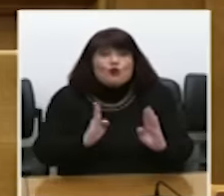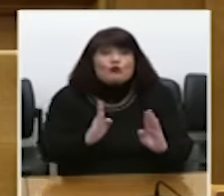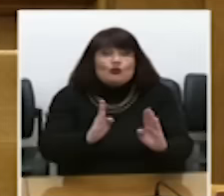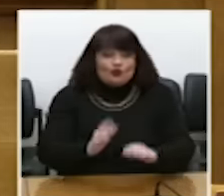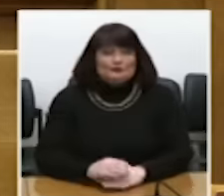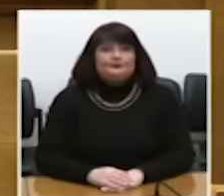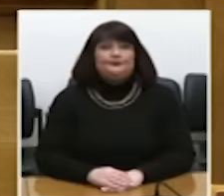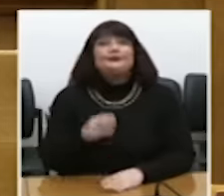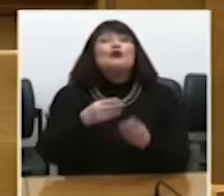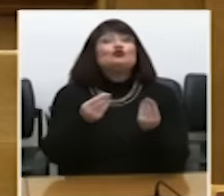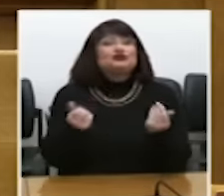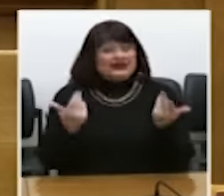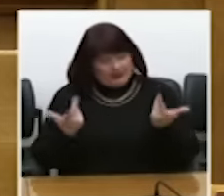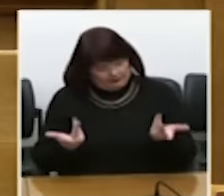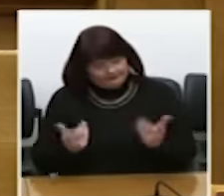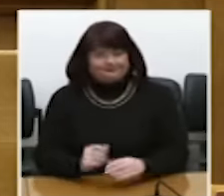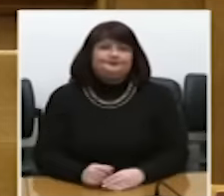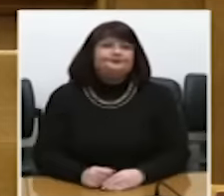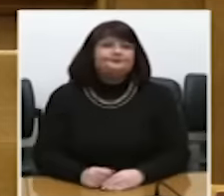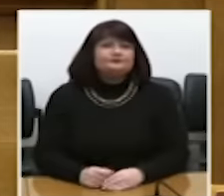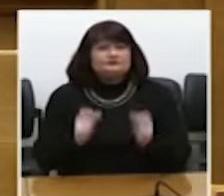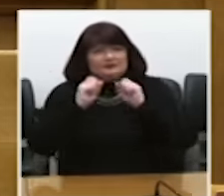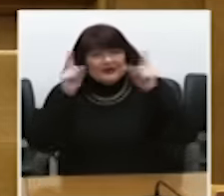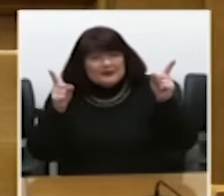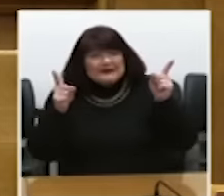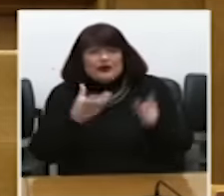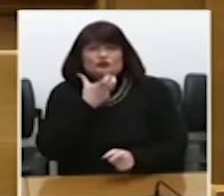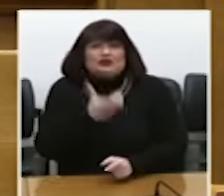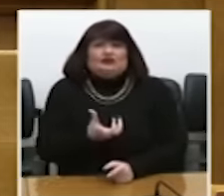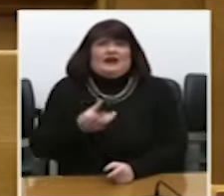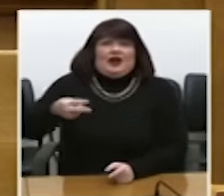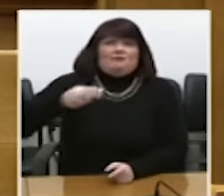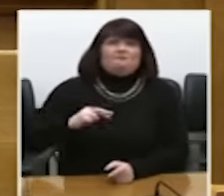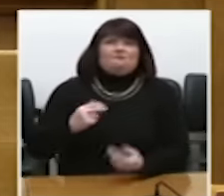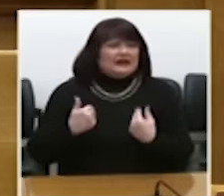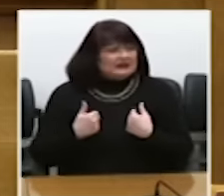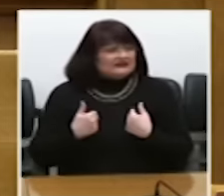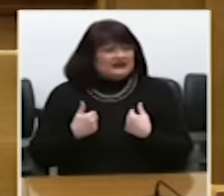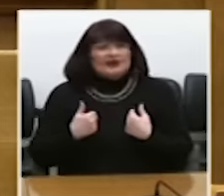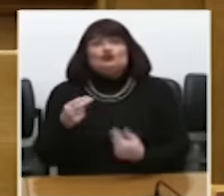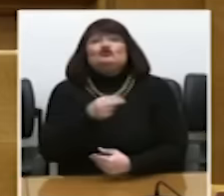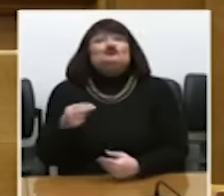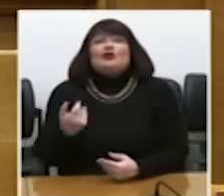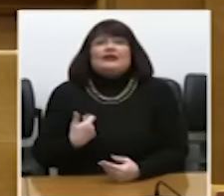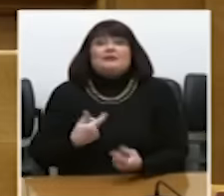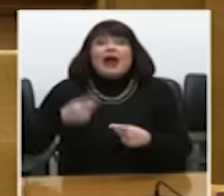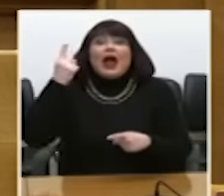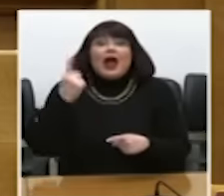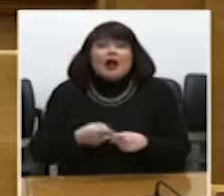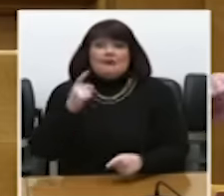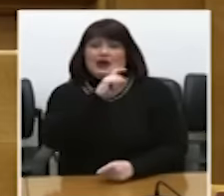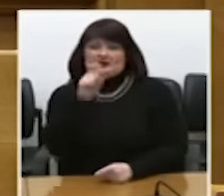προκείμενο και δώστε μας επιτέλους μια σοβαρή απάντηση στο εξής απλό ερώτημα